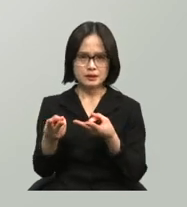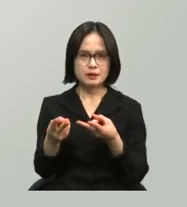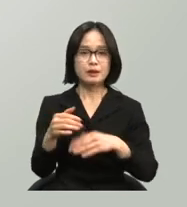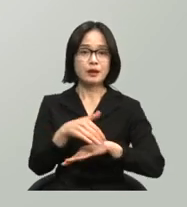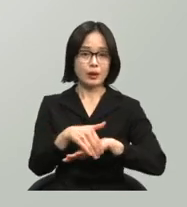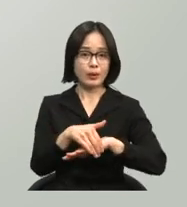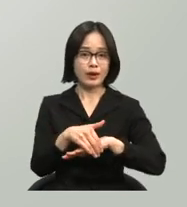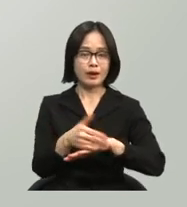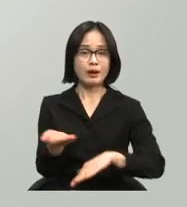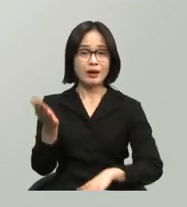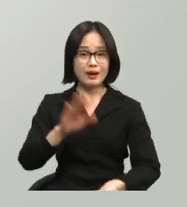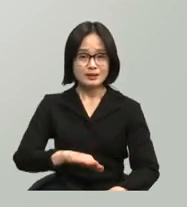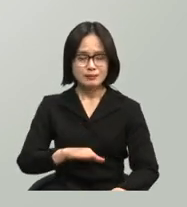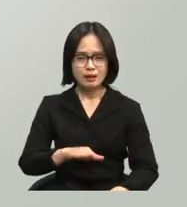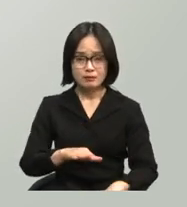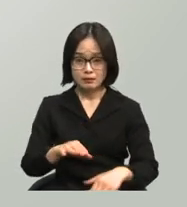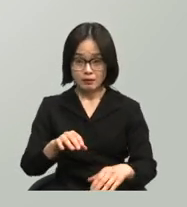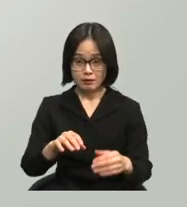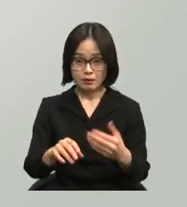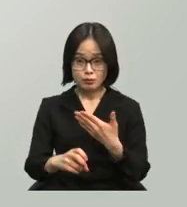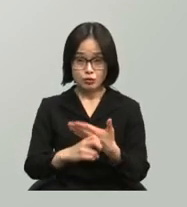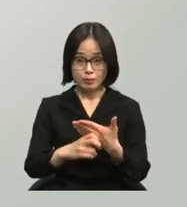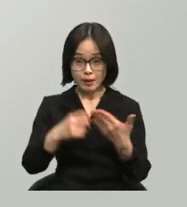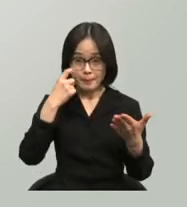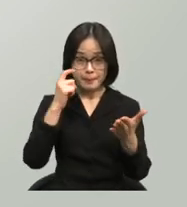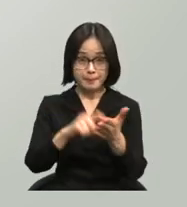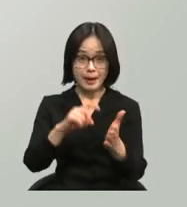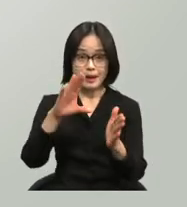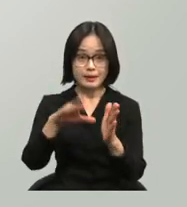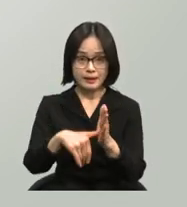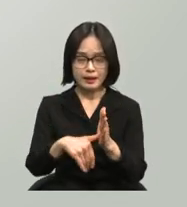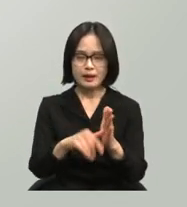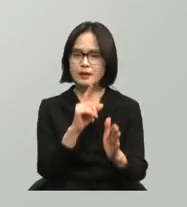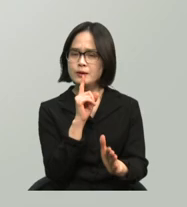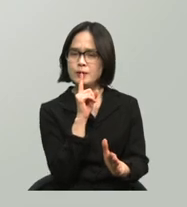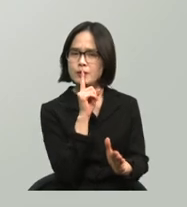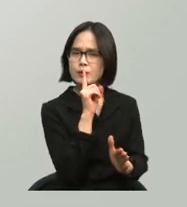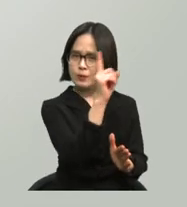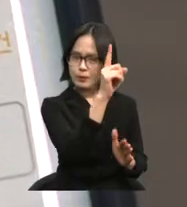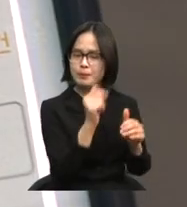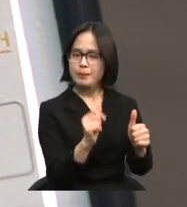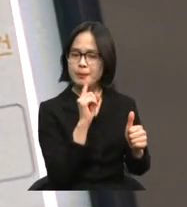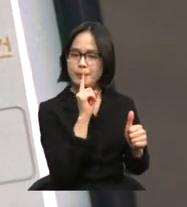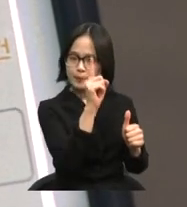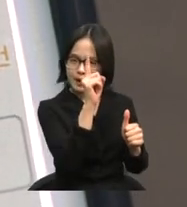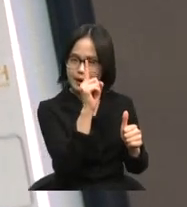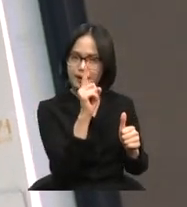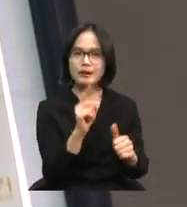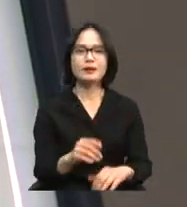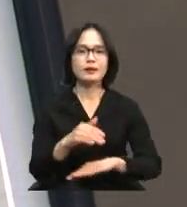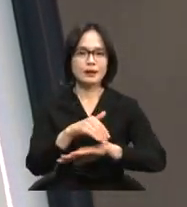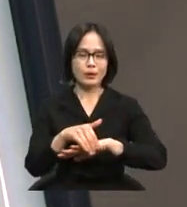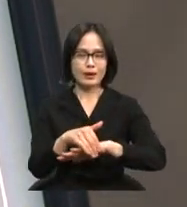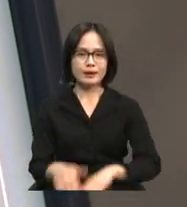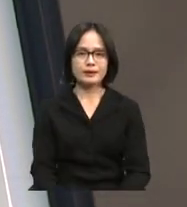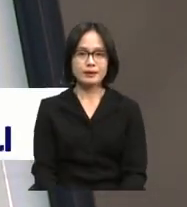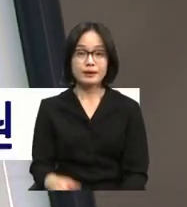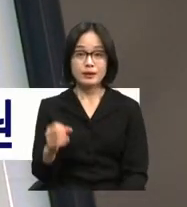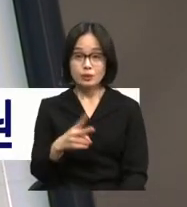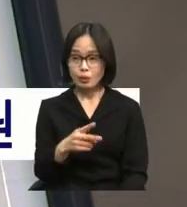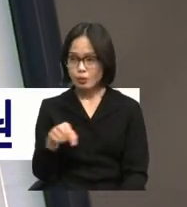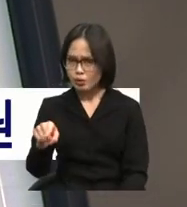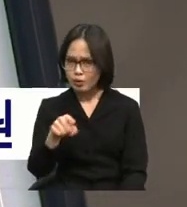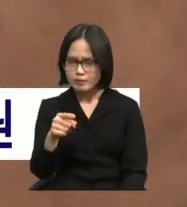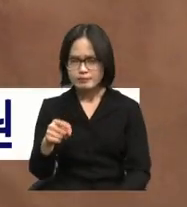그럼에도 불구하고 위법 행위가 발생한다면 고발 등의 조치를 취할 계획입니다 위법행위 신고에 따른 포상금도